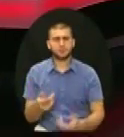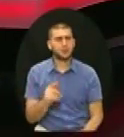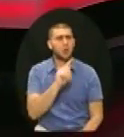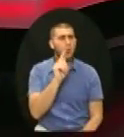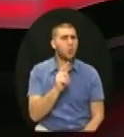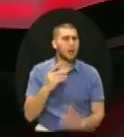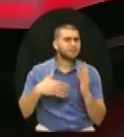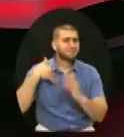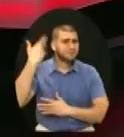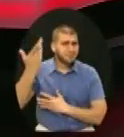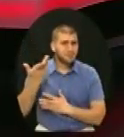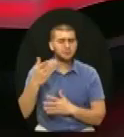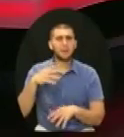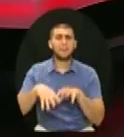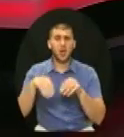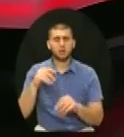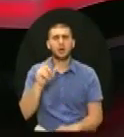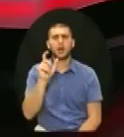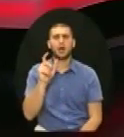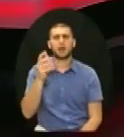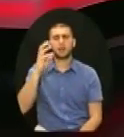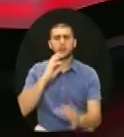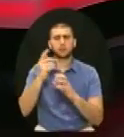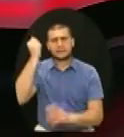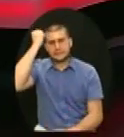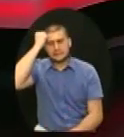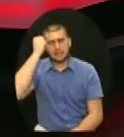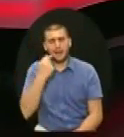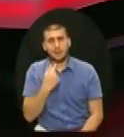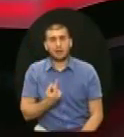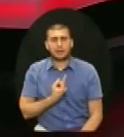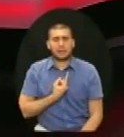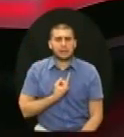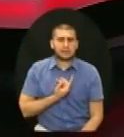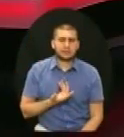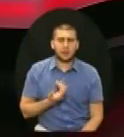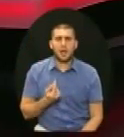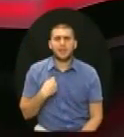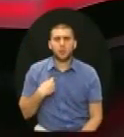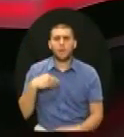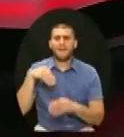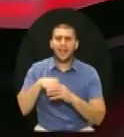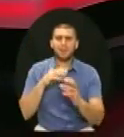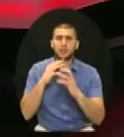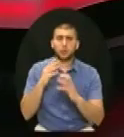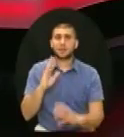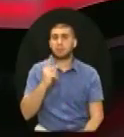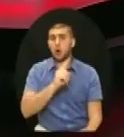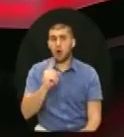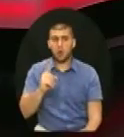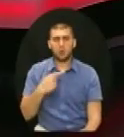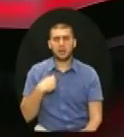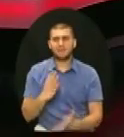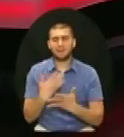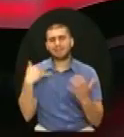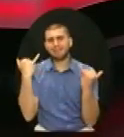שביום שאחרי התקשורת תצטרך להקוט על חטא ולהגיד לעצמה, אנחנו לפחות חלק מהתקשורת, אם לא כל התקשורת,